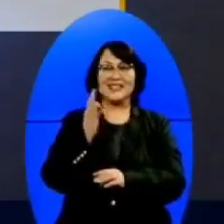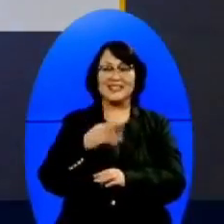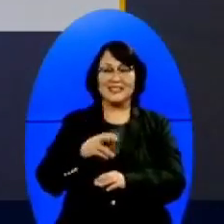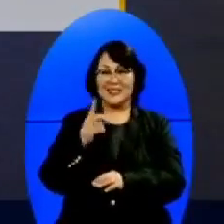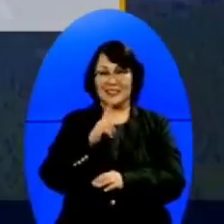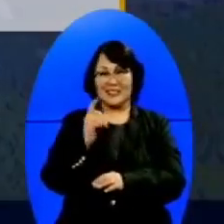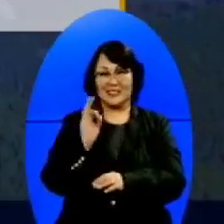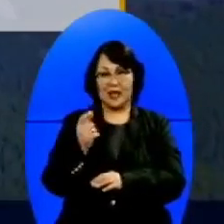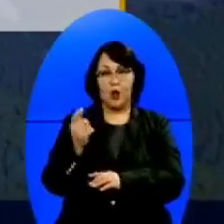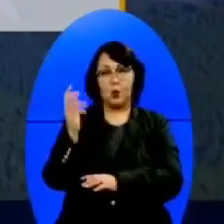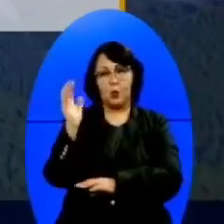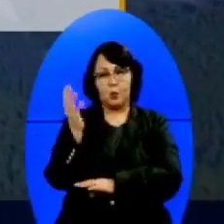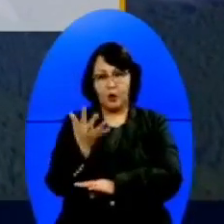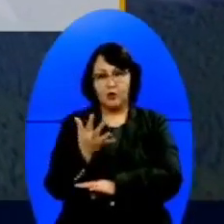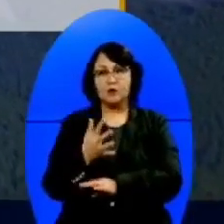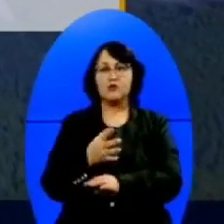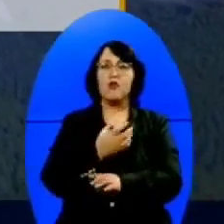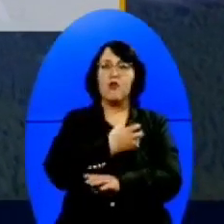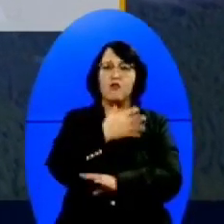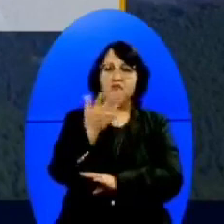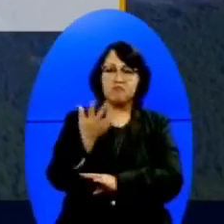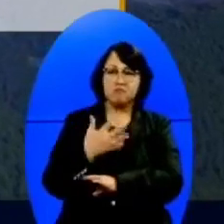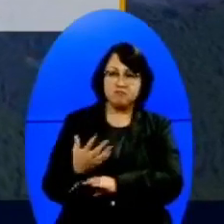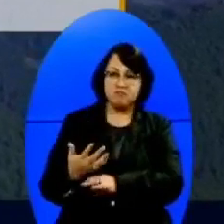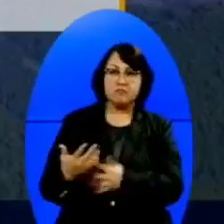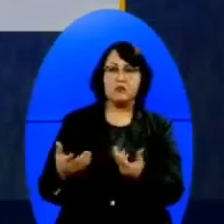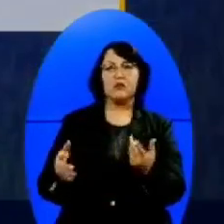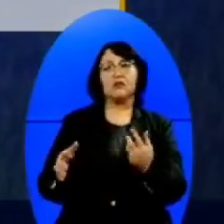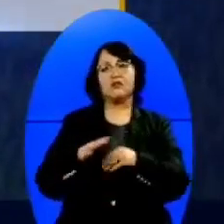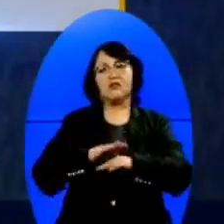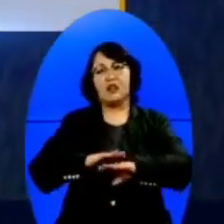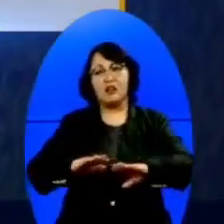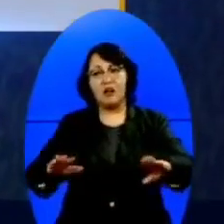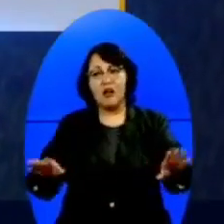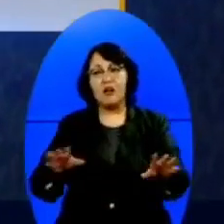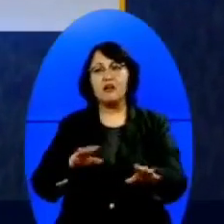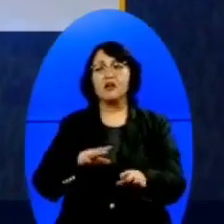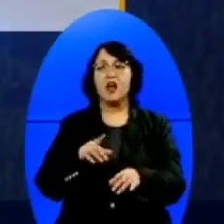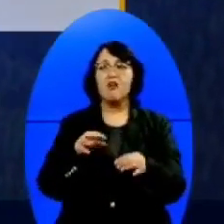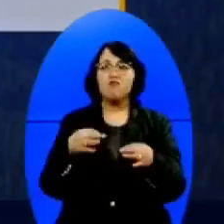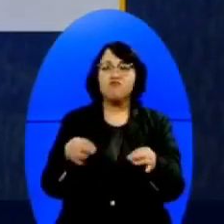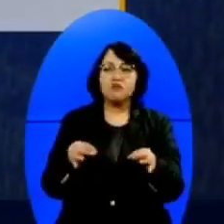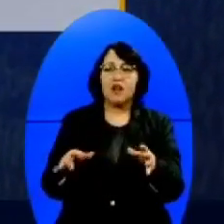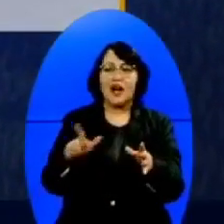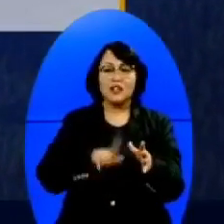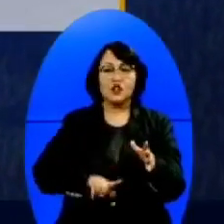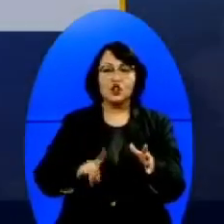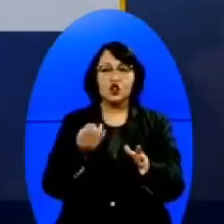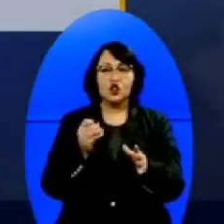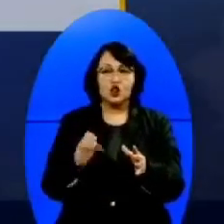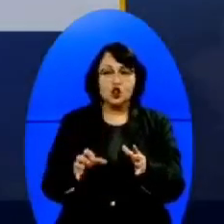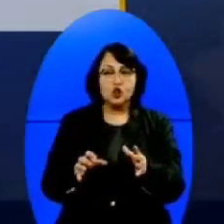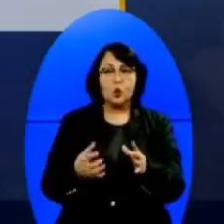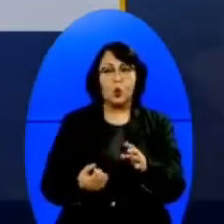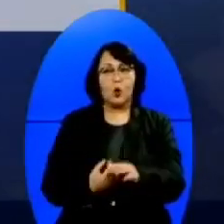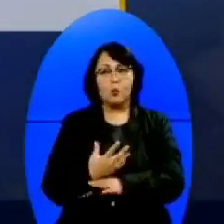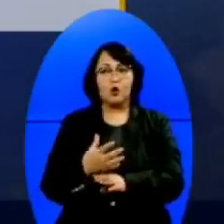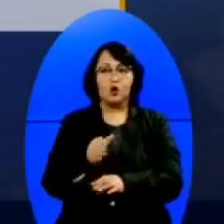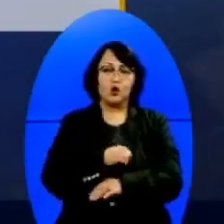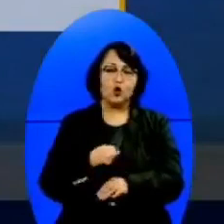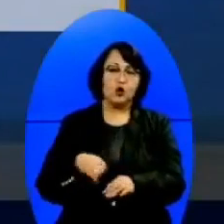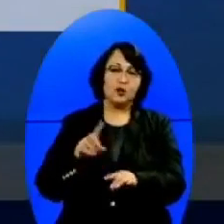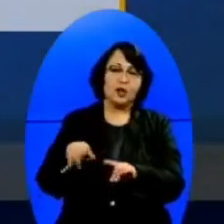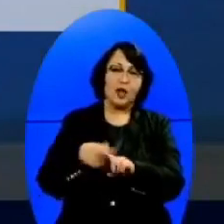эмзэг бүс нутгийн хөрс ургамал өөрөө нөхөн төлжих боломжийг бий болгох хөрсний үржил шим чийгийг